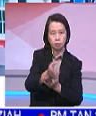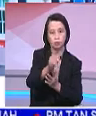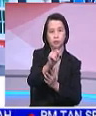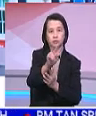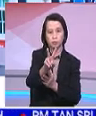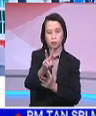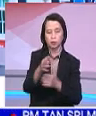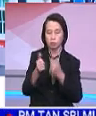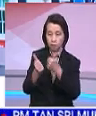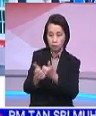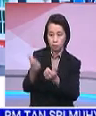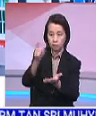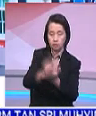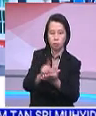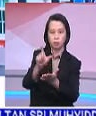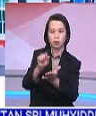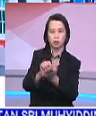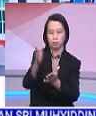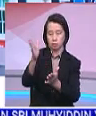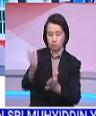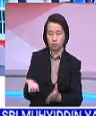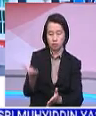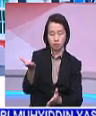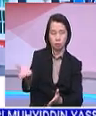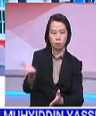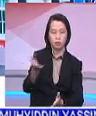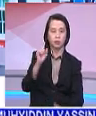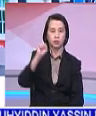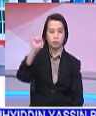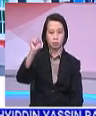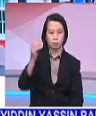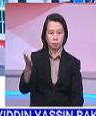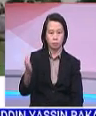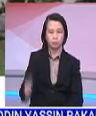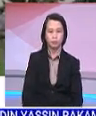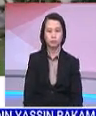TV kita ikuti laporan wartawan Magdalena depol